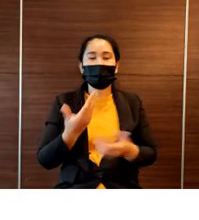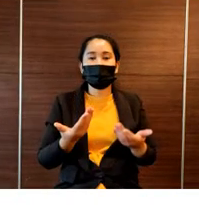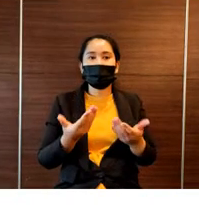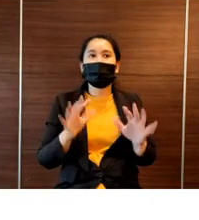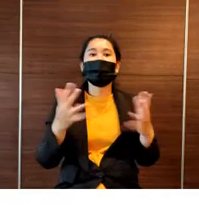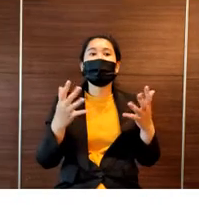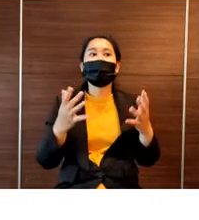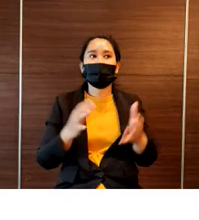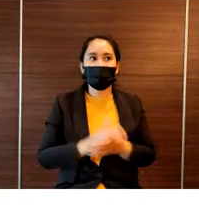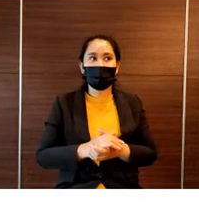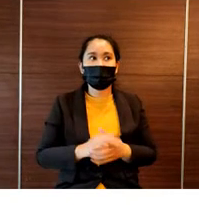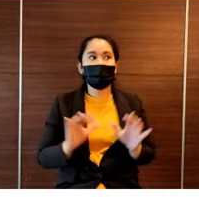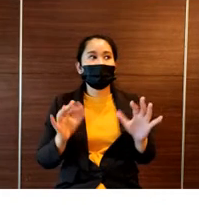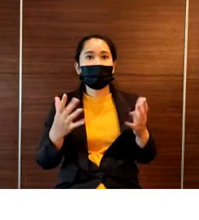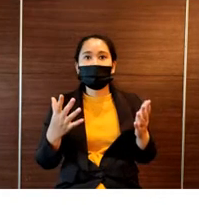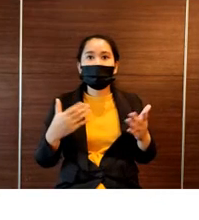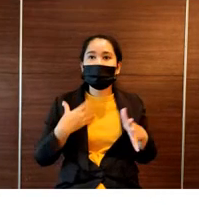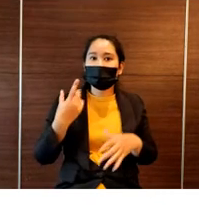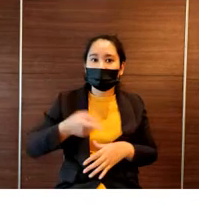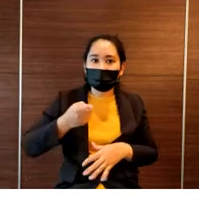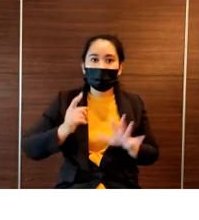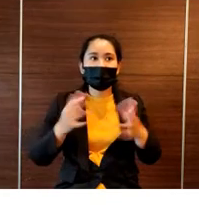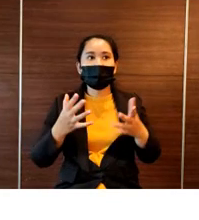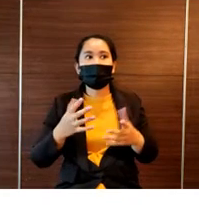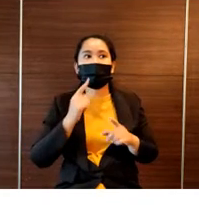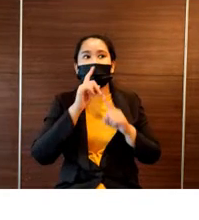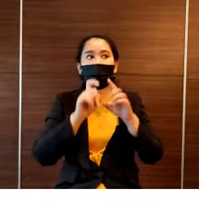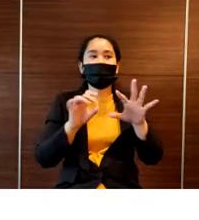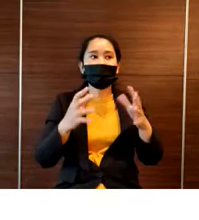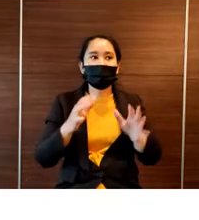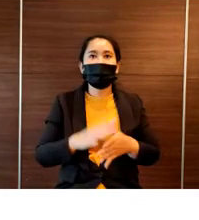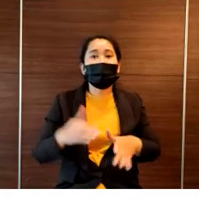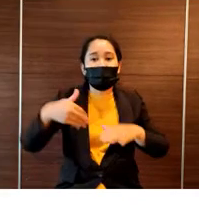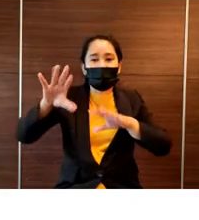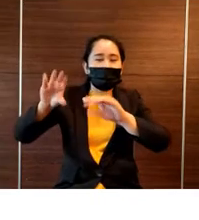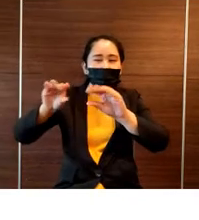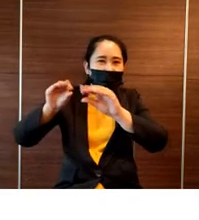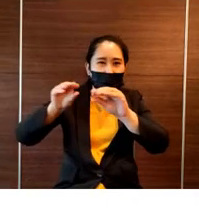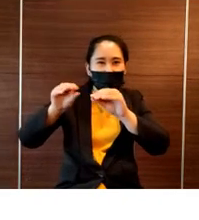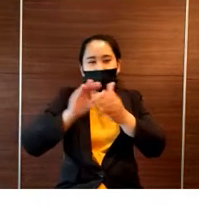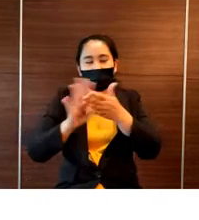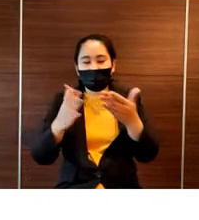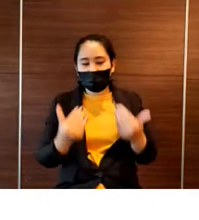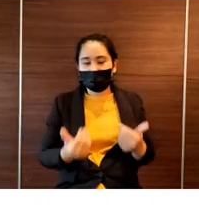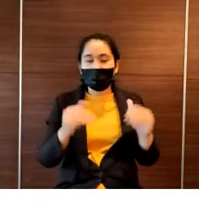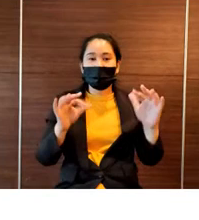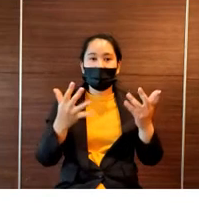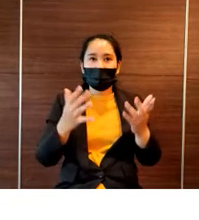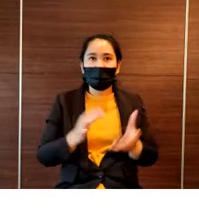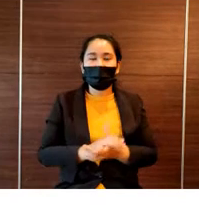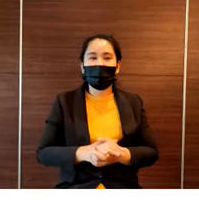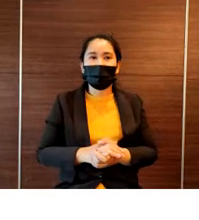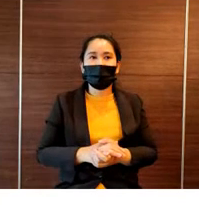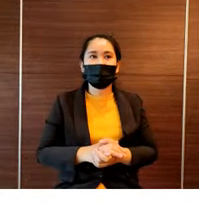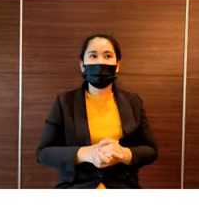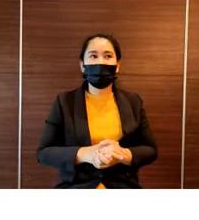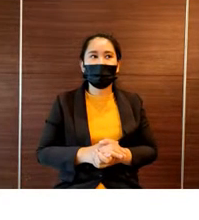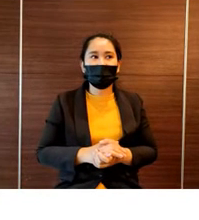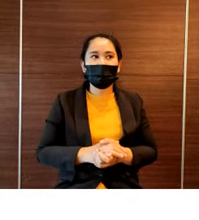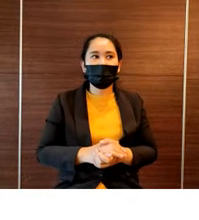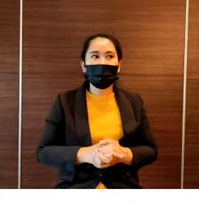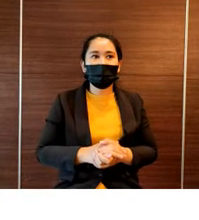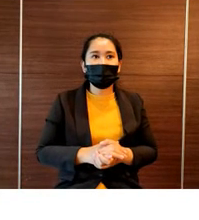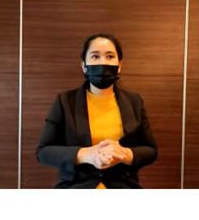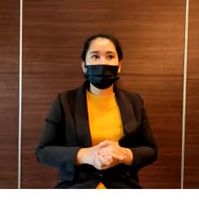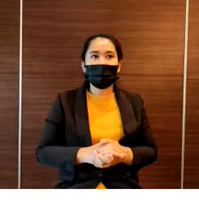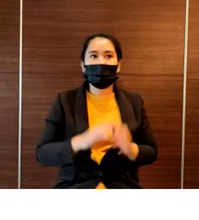นี่มีหรอจริงหรอออกไปข้างนอกคุยกันตั้งเยอะแยะไม่มีคู่มือเลยหรอเห็นคุยกันมีคู่มือ